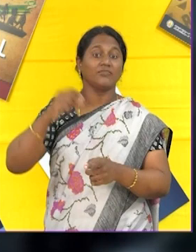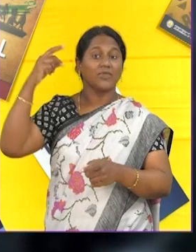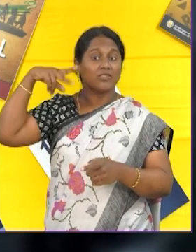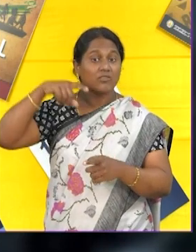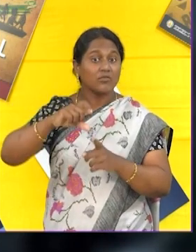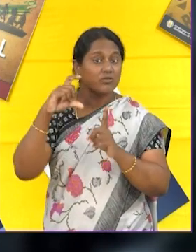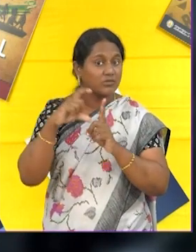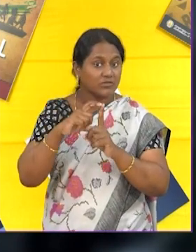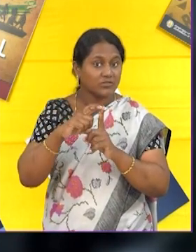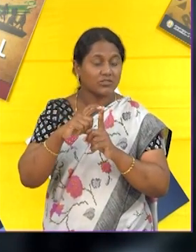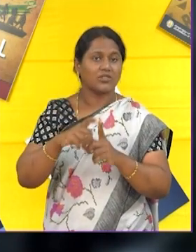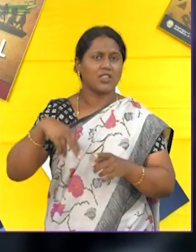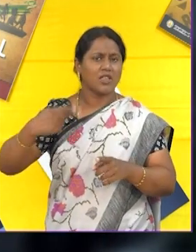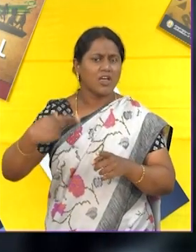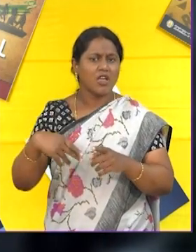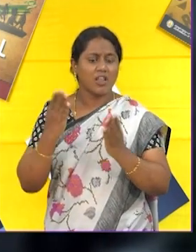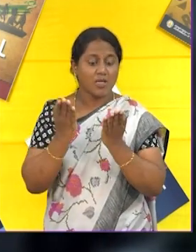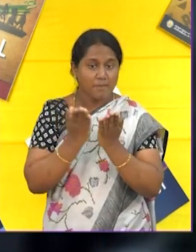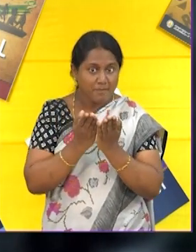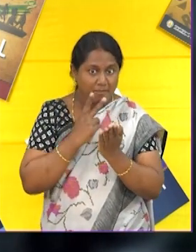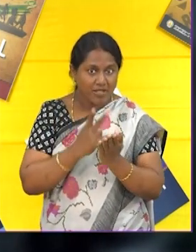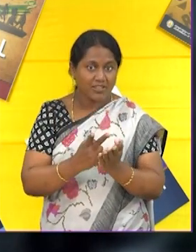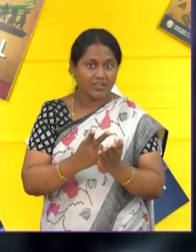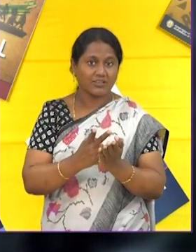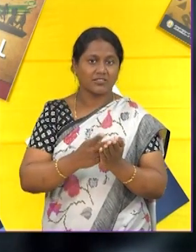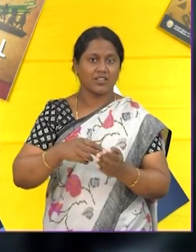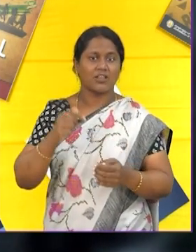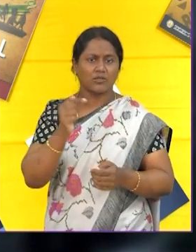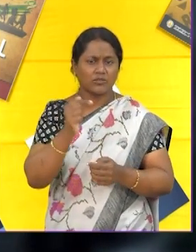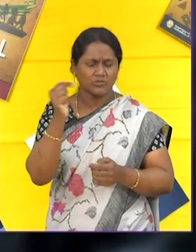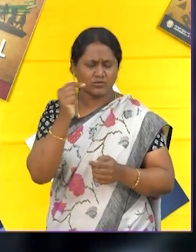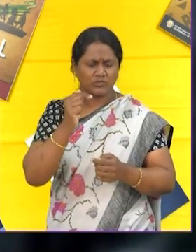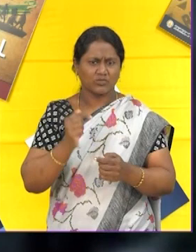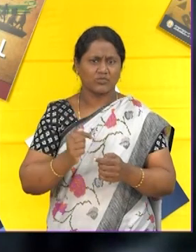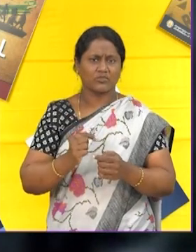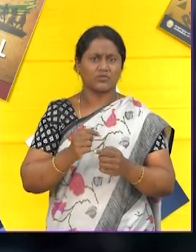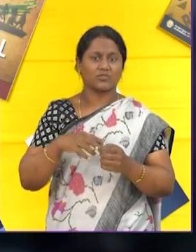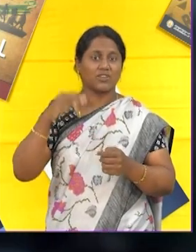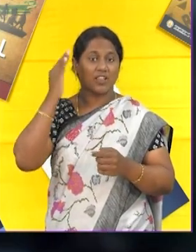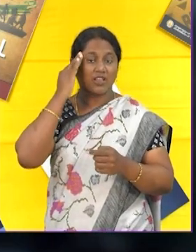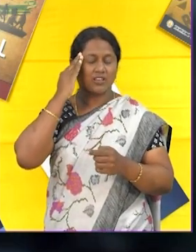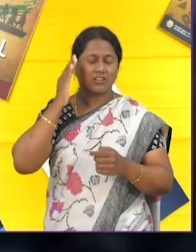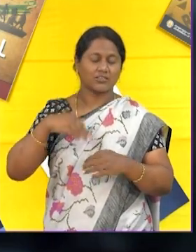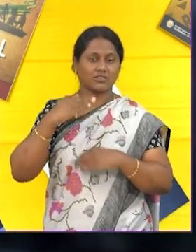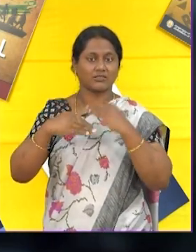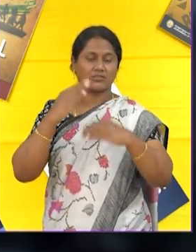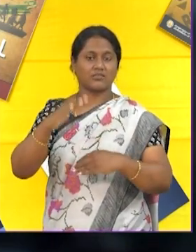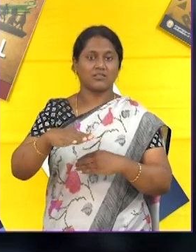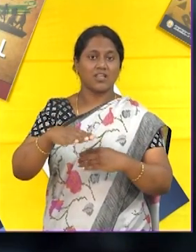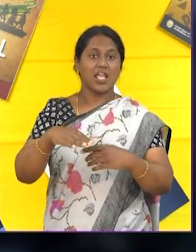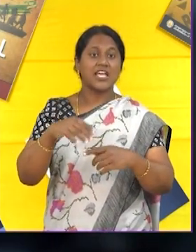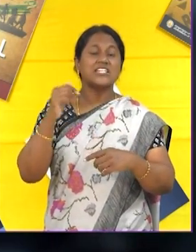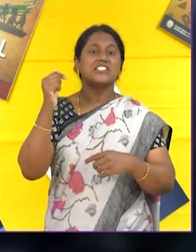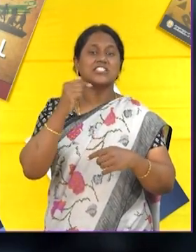vocabulary. நம்ம டிக்ஷனரி யூஸ் பண்ணுறதுனால நிச்சயமாக நம்மளோட வெக்காபரிஸ்கள் டே பை டே இன்க்ரீஸ் ஆகிட்டே இருக்கும். அதனால் சினோனிம்